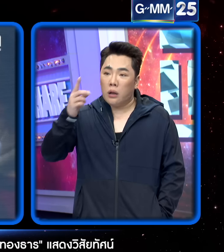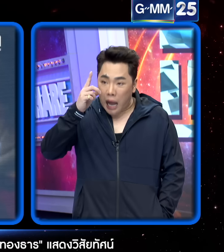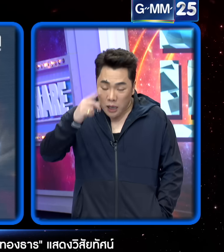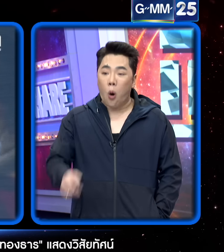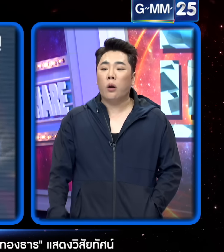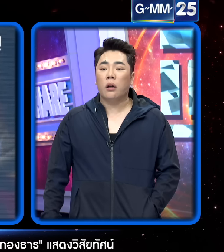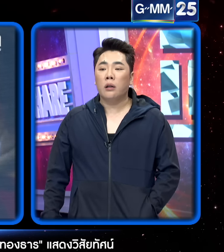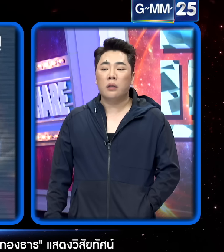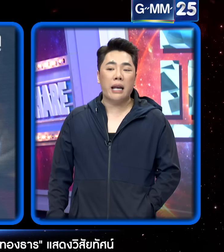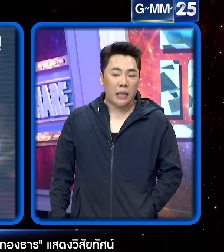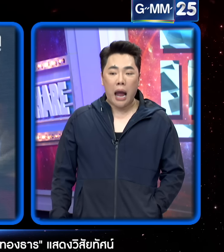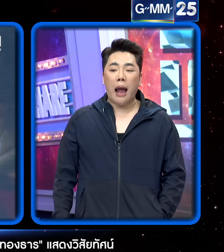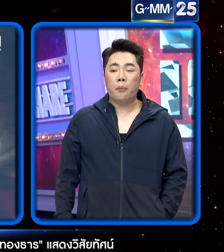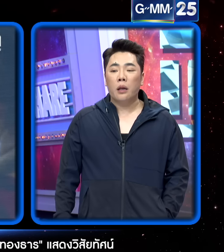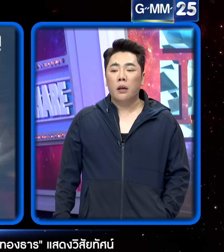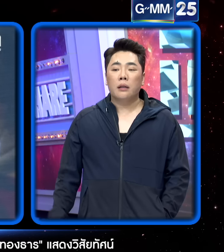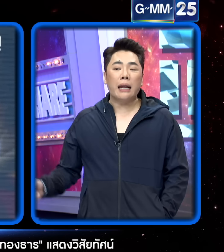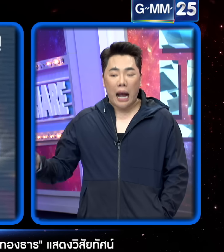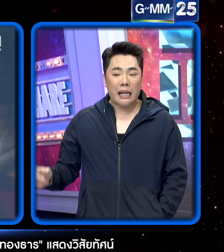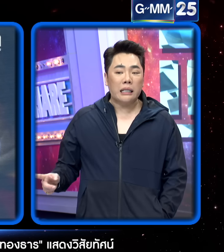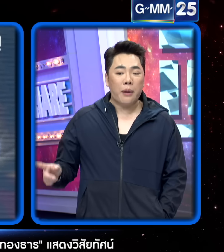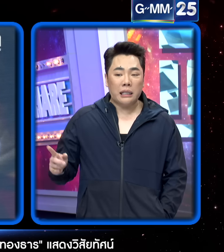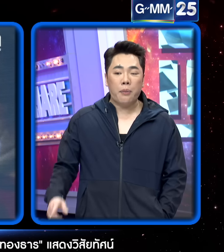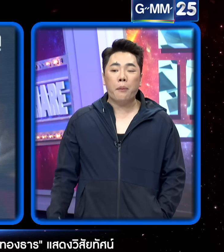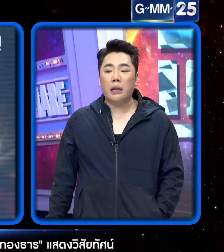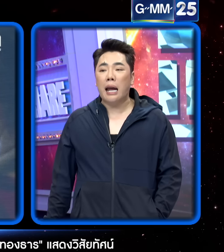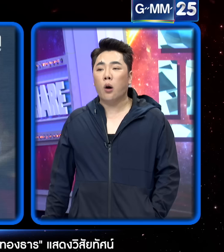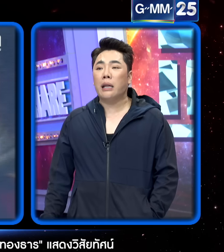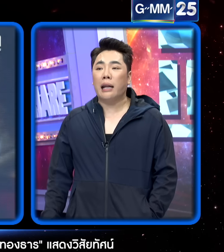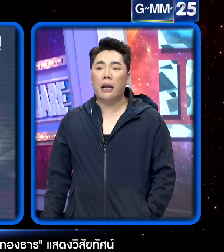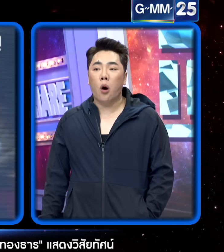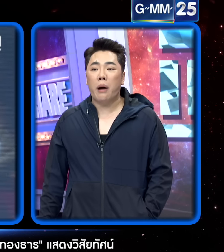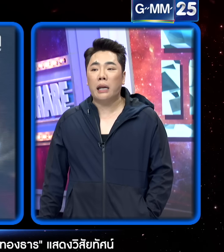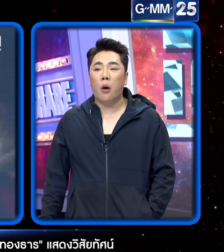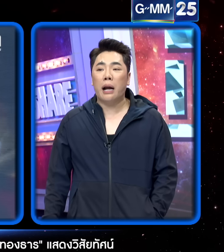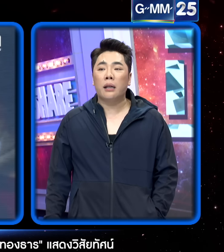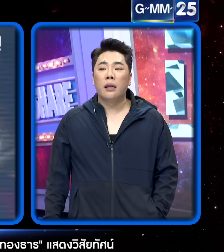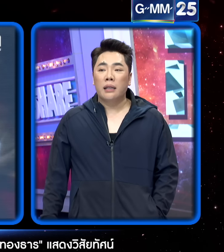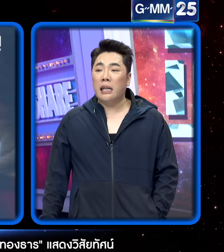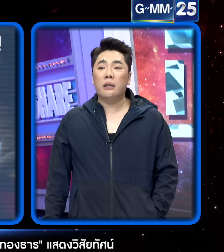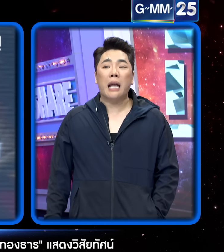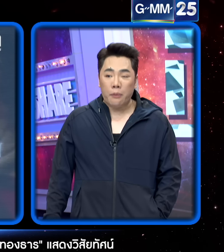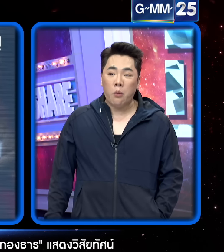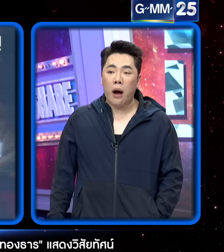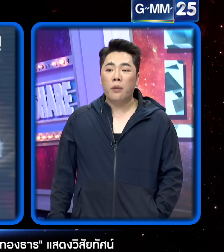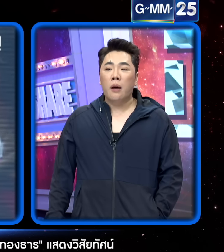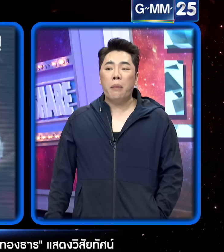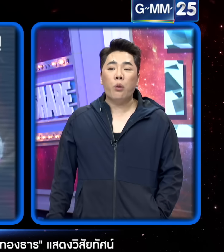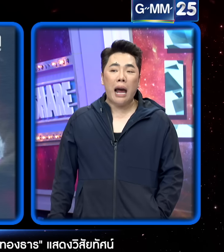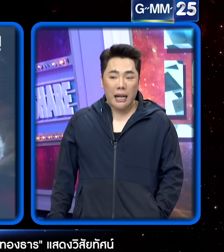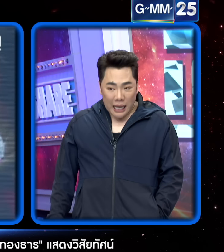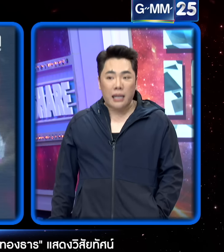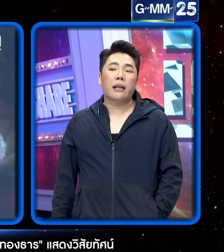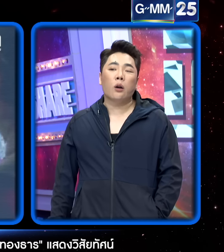นี้นายกเศรษฐาในฐานะสมาชิกพรรคเพื่อไทยแล้วก็ฐานะน้องใหม่ที่เข้ามาที่นี่13เดือนบอกว่า